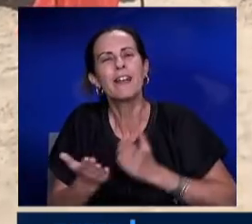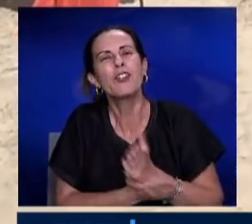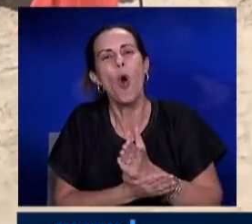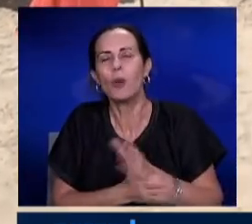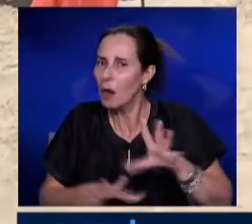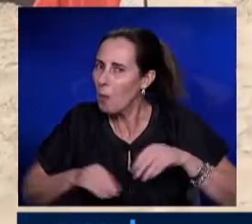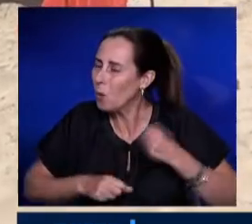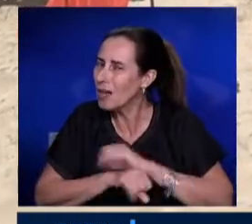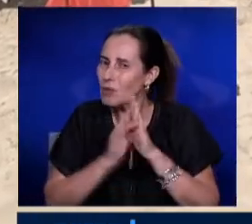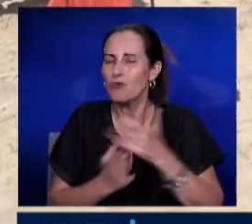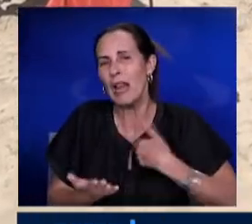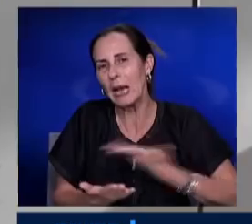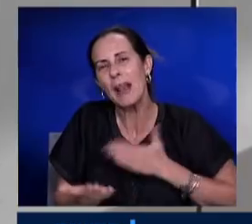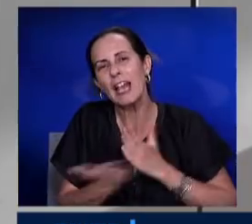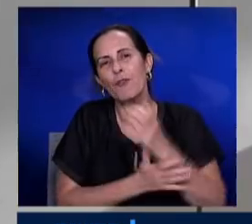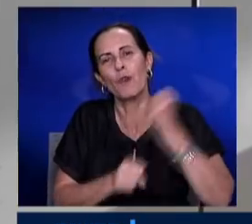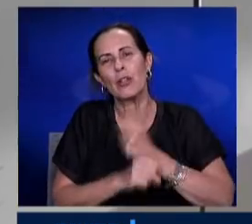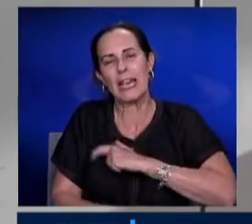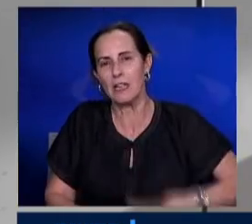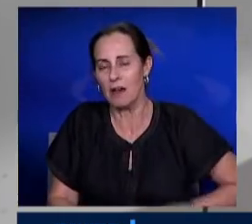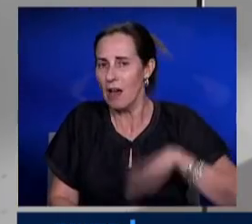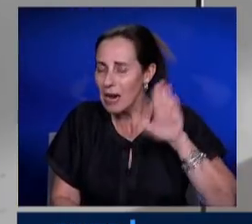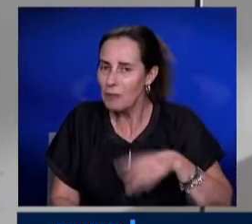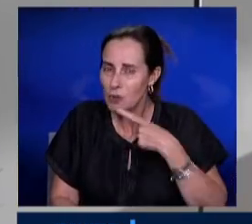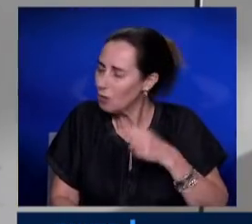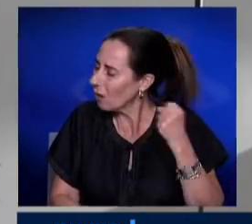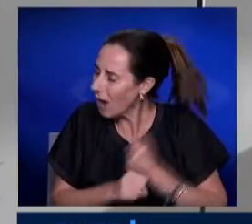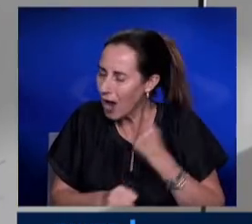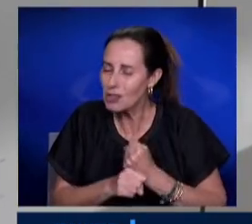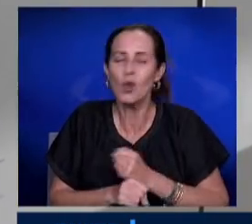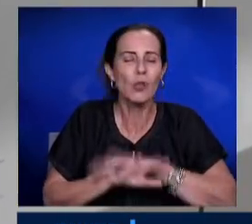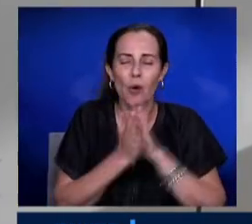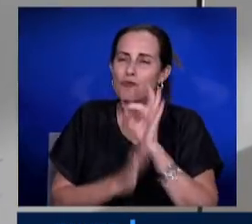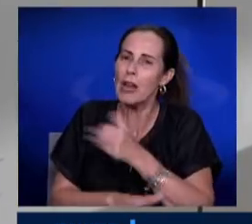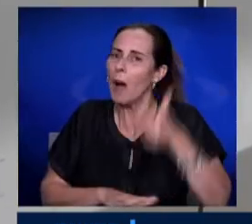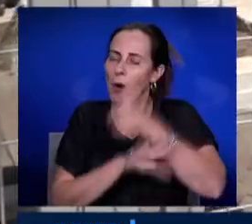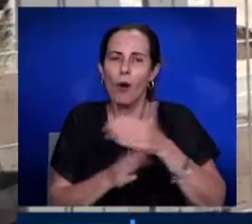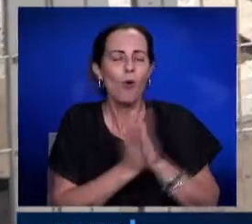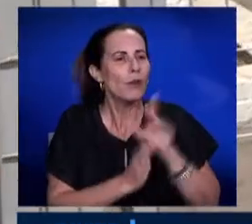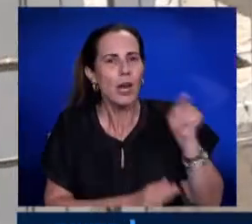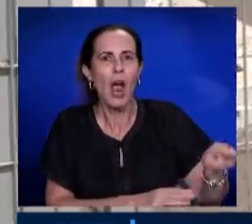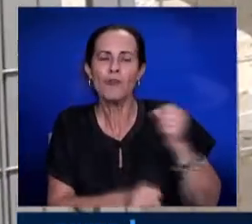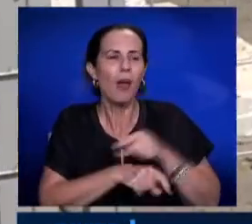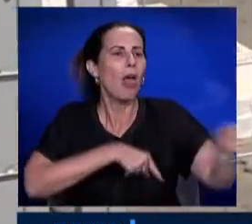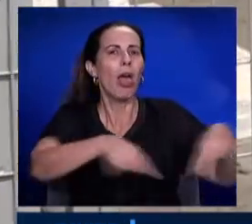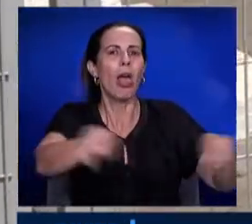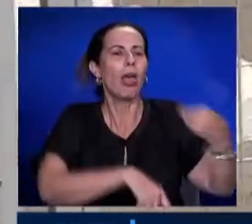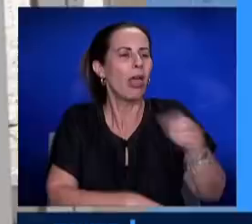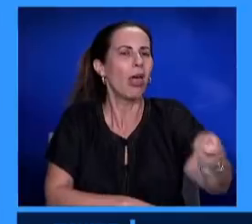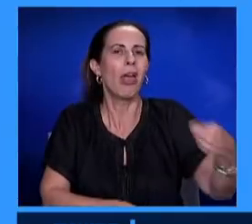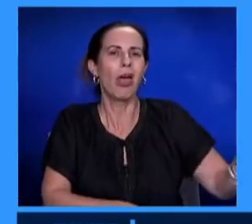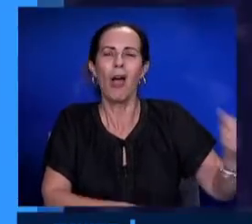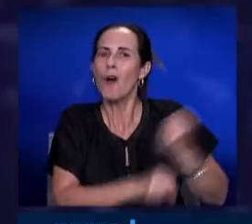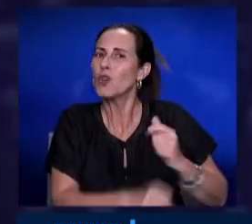מוכן לעשות הכל כדי לקבל אותה, גם אם זה אומר לרצות את הבוס שביקש ממנו לדבריו לעשות עבורו עבודות פרטיות